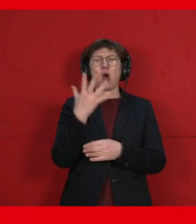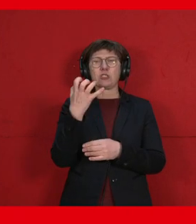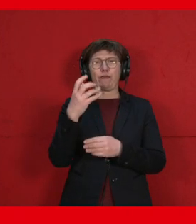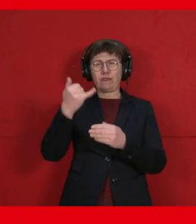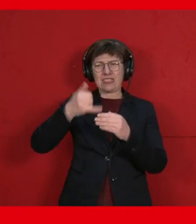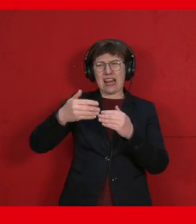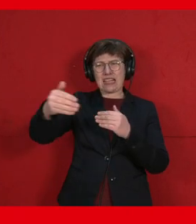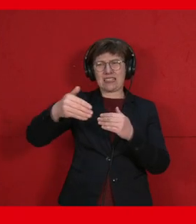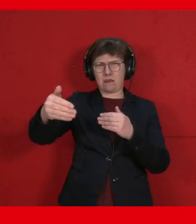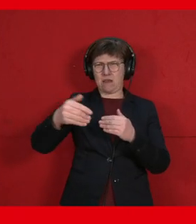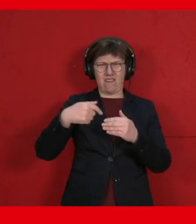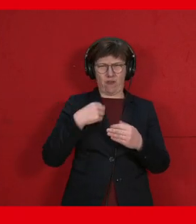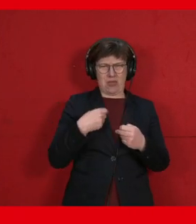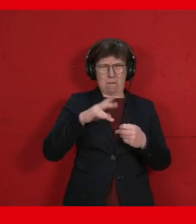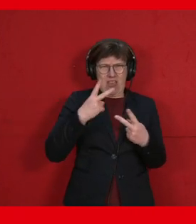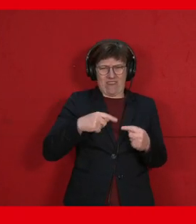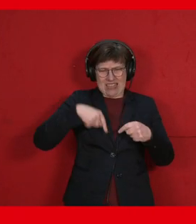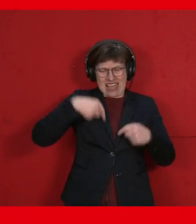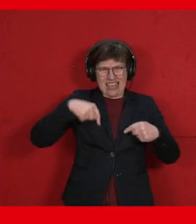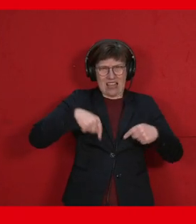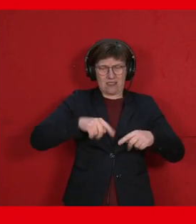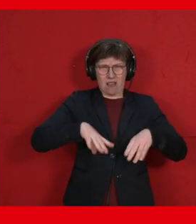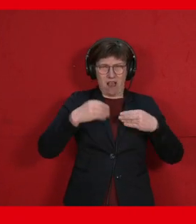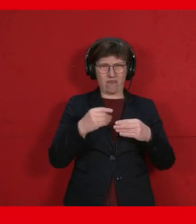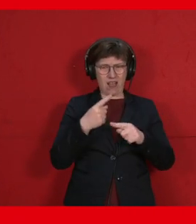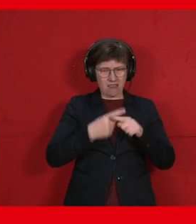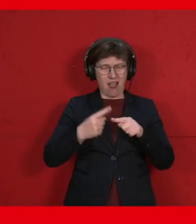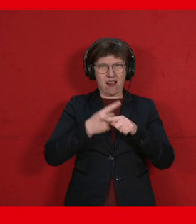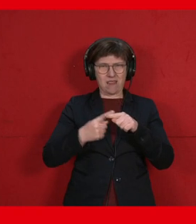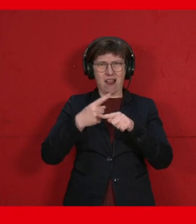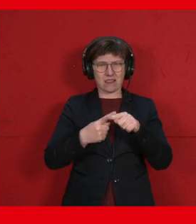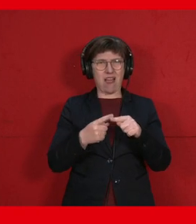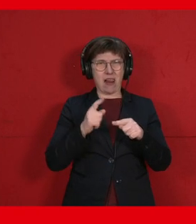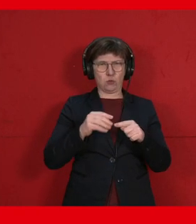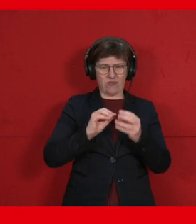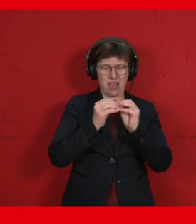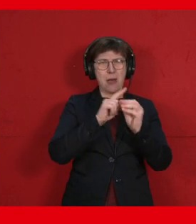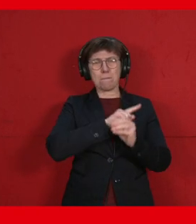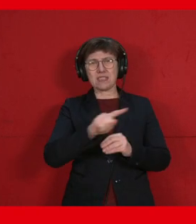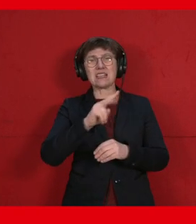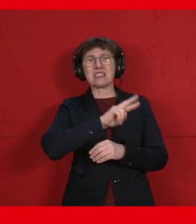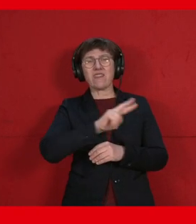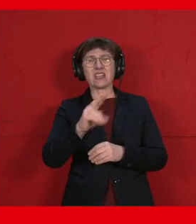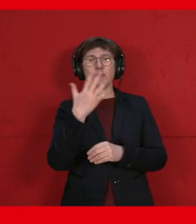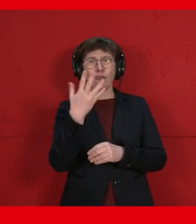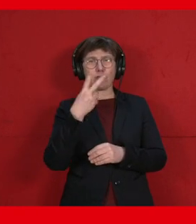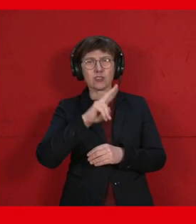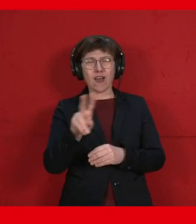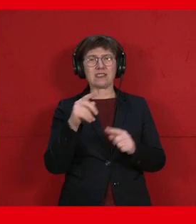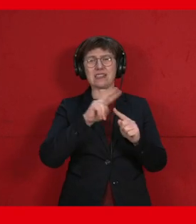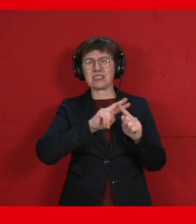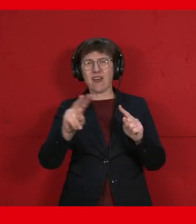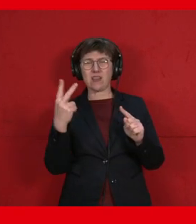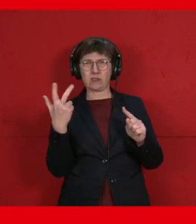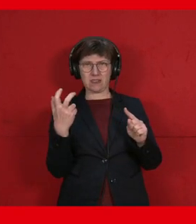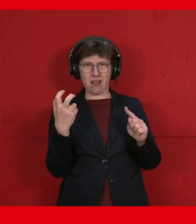2050. Mir ist eigentlich die erste und die zweite Meile viel wichtiger. Und das sind die Bausteine, die kommen müssen bis 2025 und 2030.